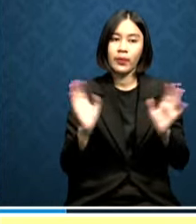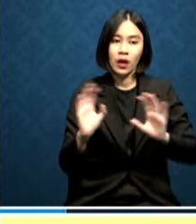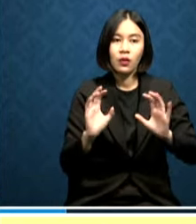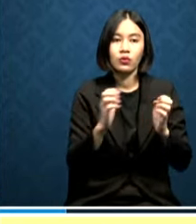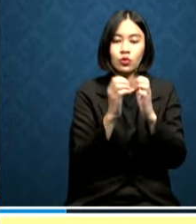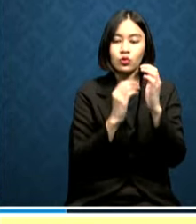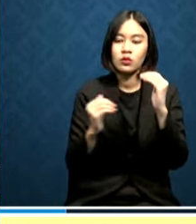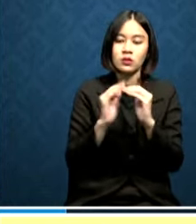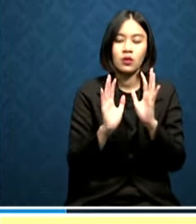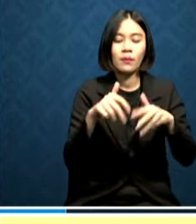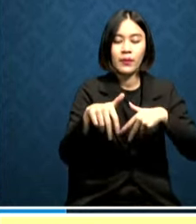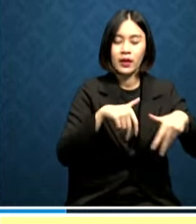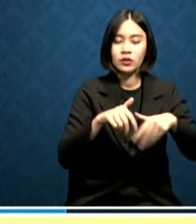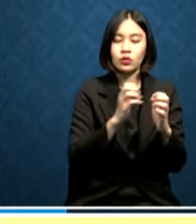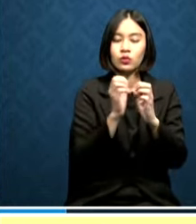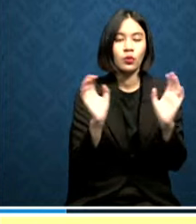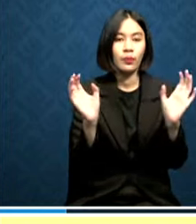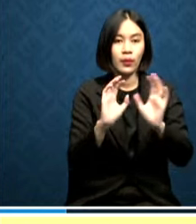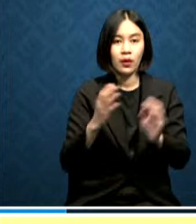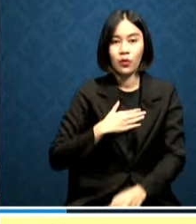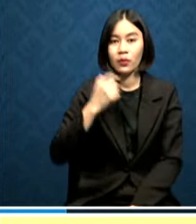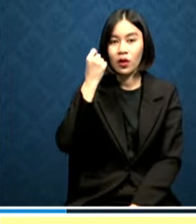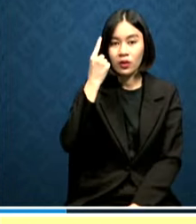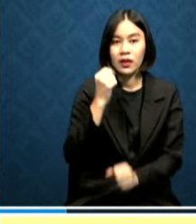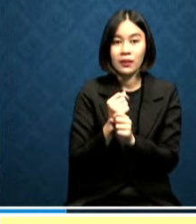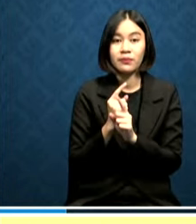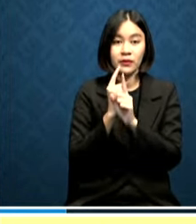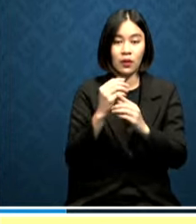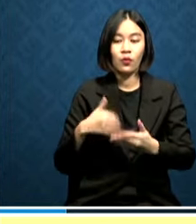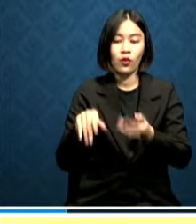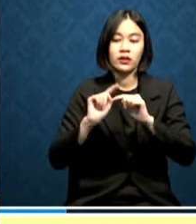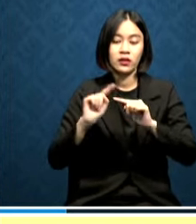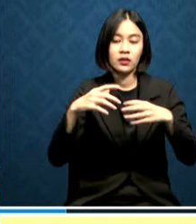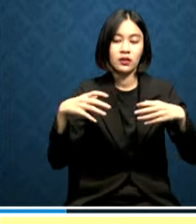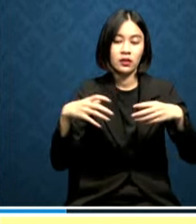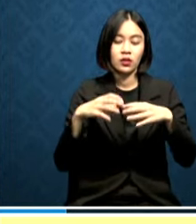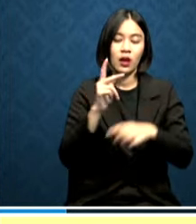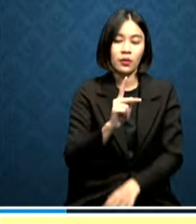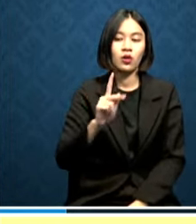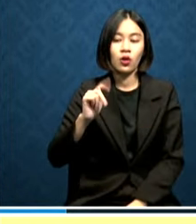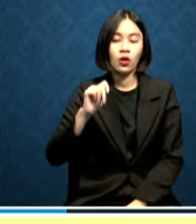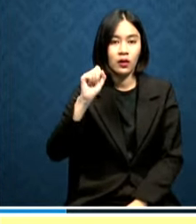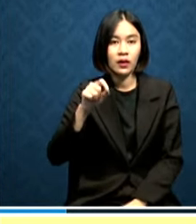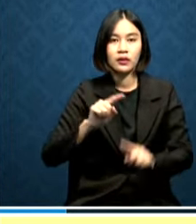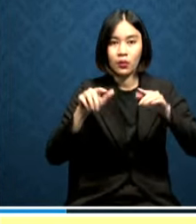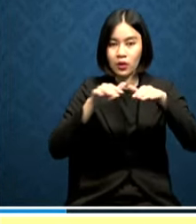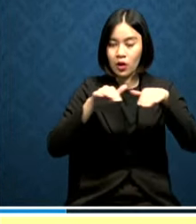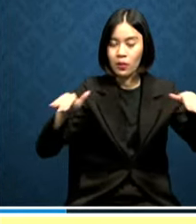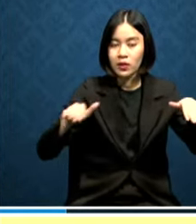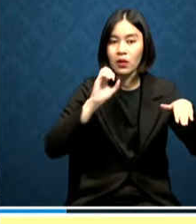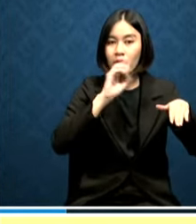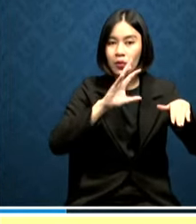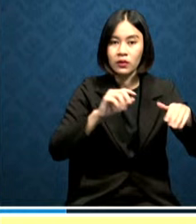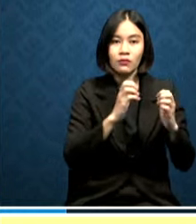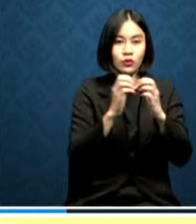ลุกล้ำสิทธิของประชาชนในการรณรงค์ผมเข้าใจว่ามันไปล้อตามวรรคหนึ่งใช่ไหมฮะเรื่องเกี่ยวกับคณะกรรมการการเลือกตั้งแต่ว่าต้องมีมาตรการการันตีไม่ให้ว่าจะ